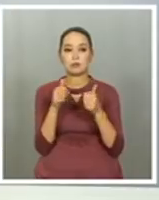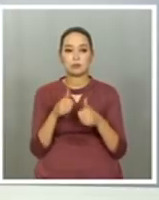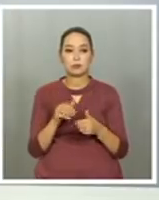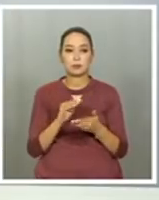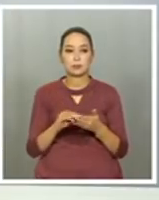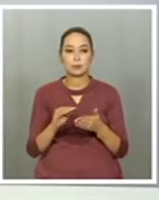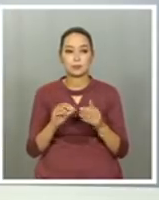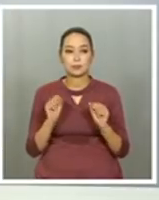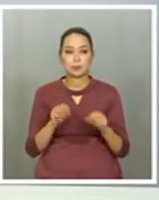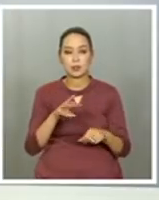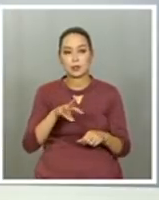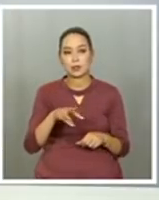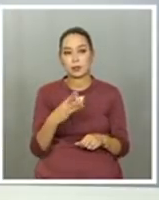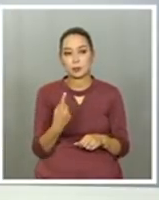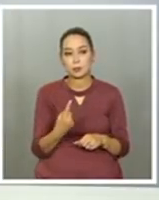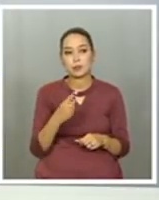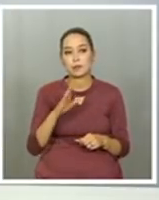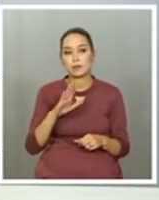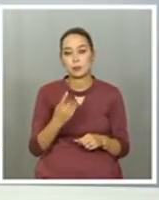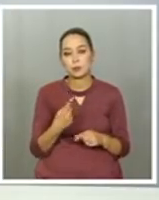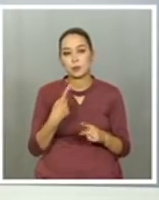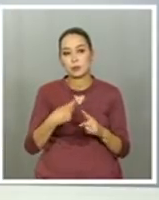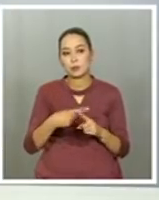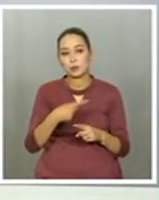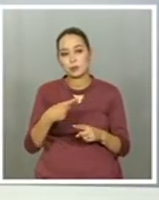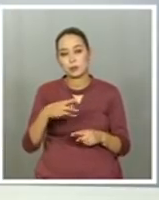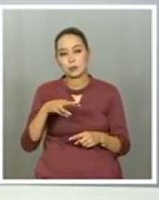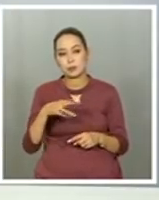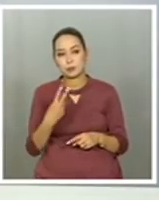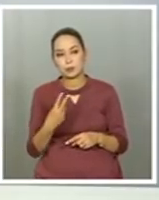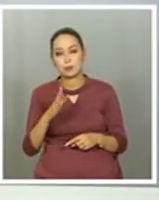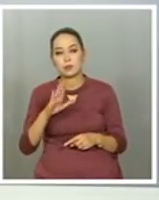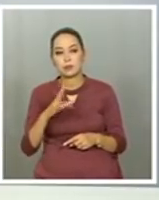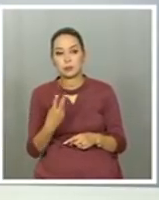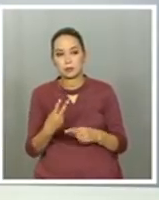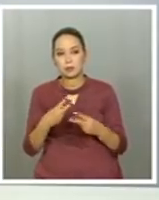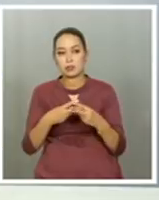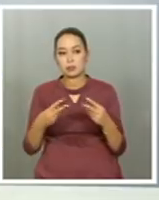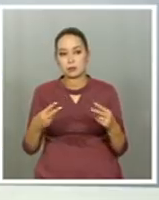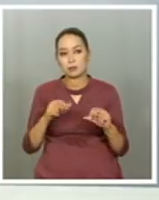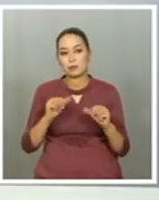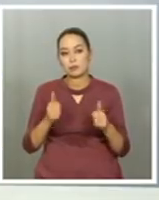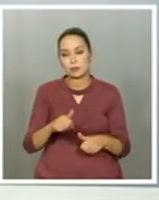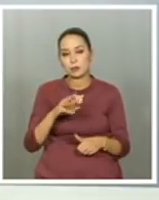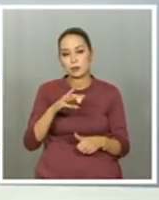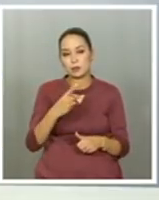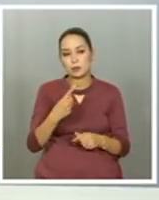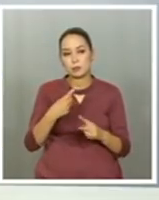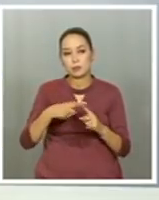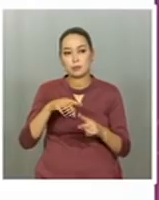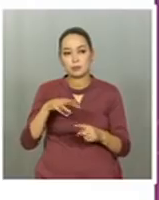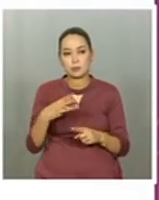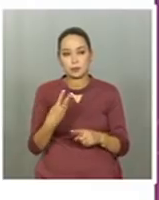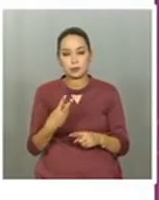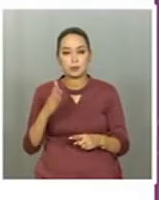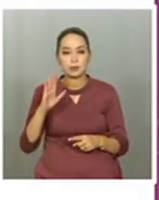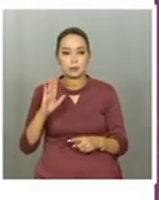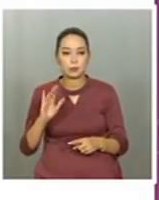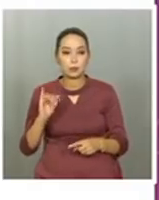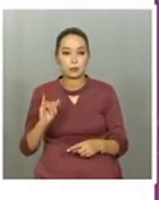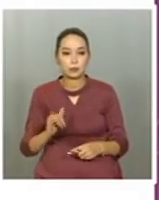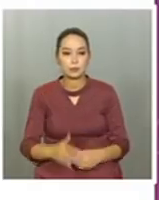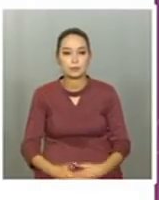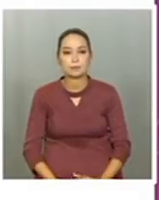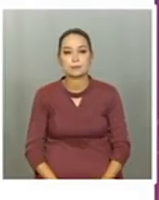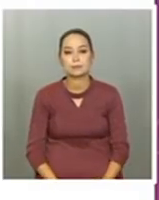М1, В1 қосылған немесе азайтылған М2, В2 тең болады. Жақшаның ішінде М1 қосылған